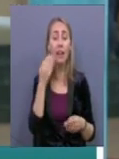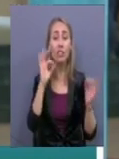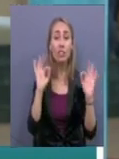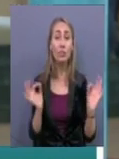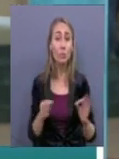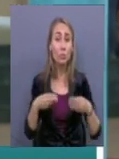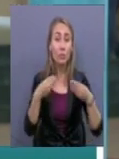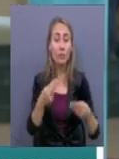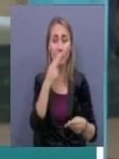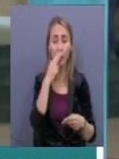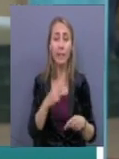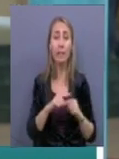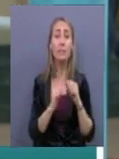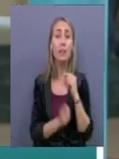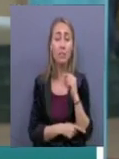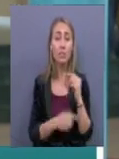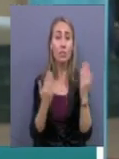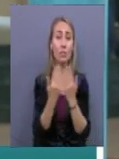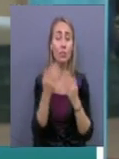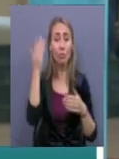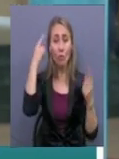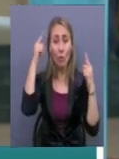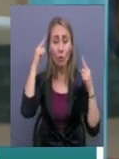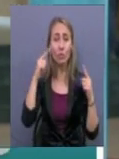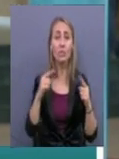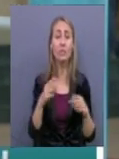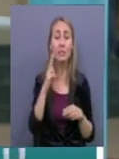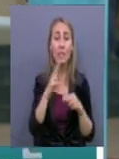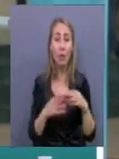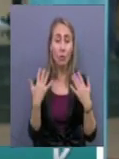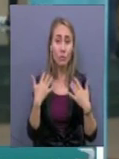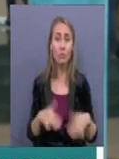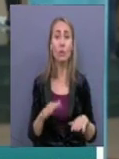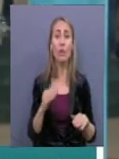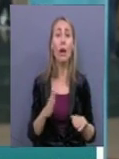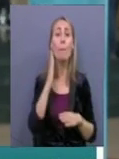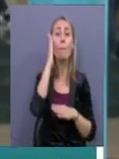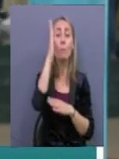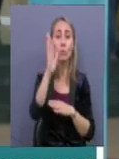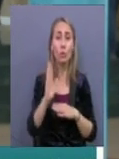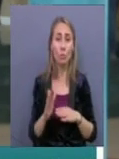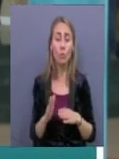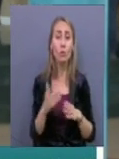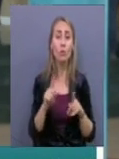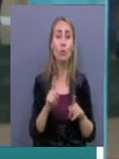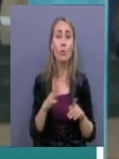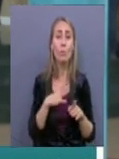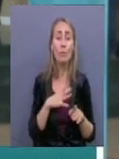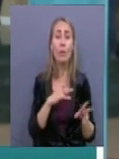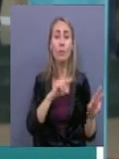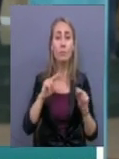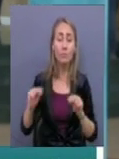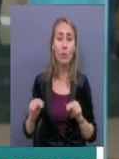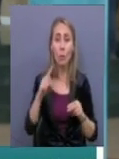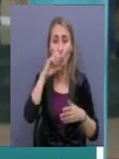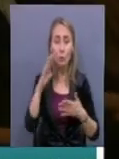санасына жаңағы ел жандылық, ұлт жандылықты сіңіретін осы бір өнердің бір түрінің бірі бұл театр. Театрға келіп адам үлкен рухани